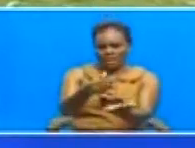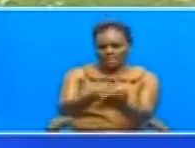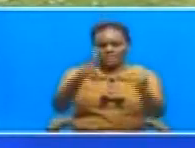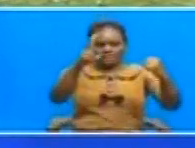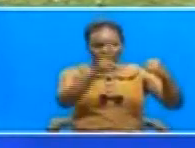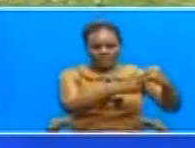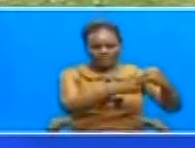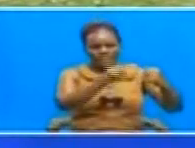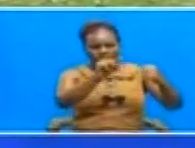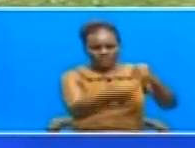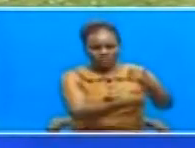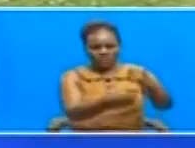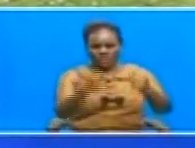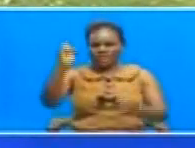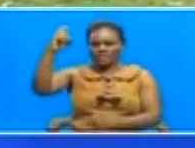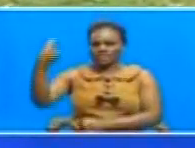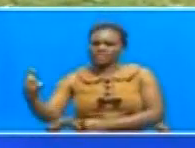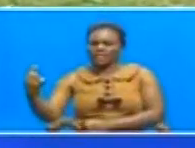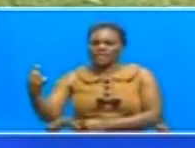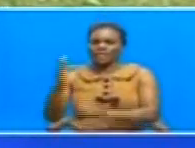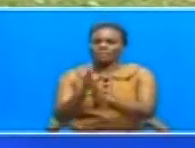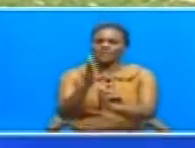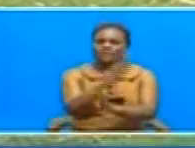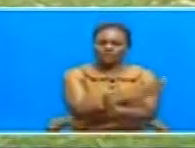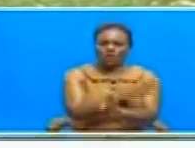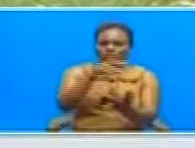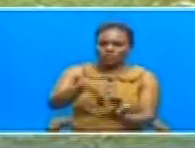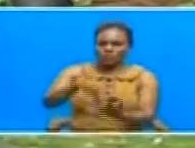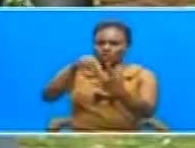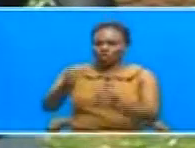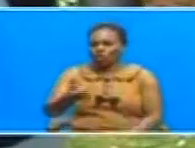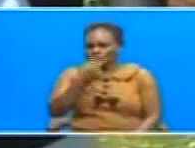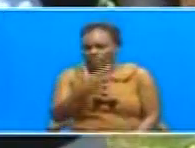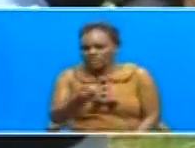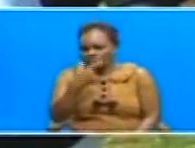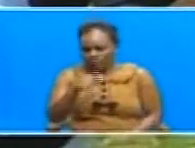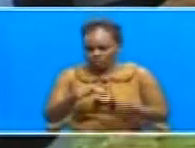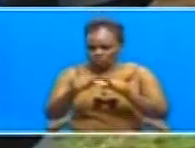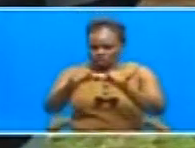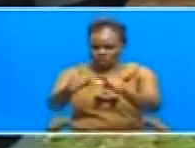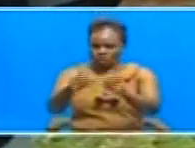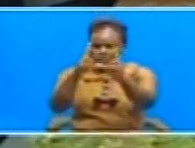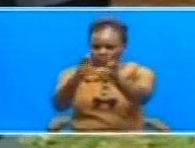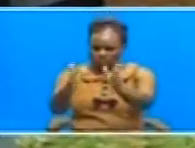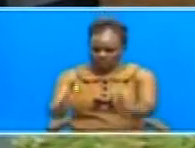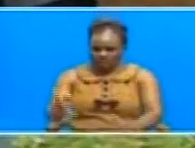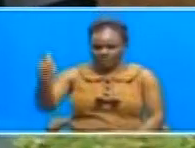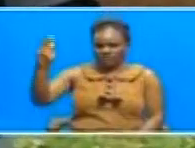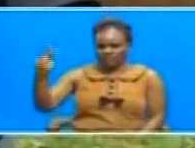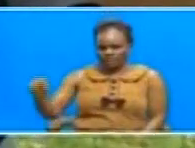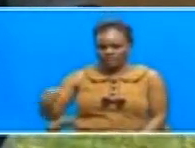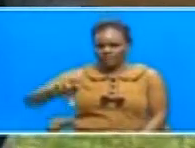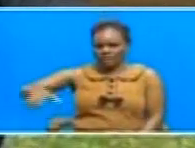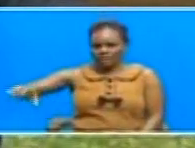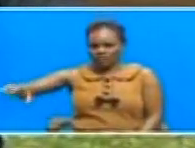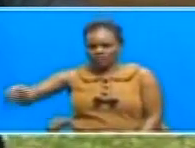7,000 za kumpiga mtoto huyo picha au x-ray kabla ya matabibu speciali kuendelea. Victor Ugale, KTN, katika